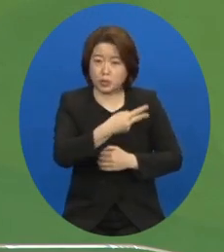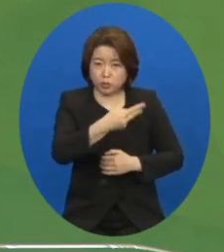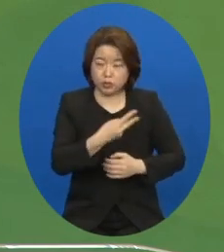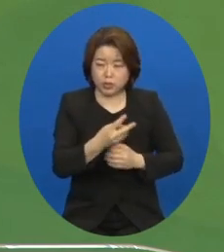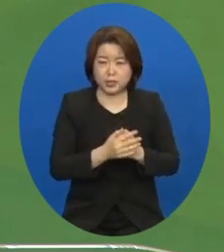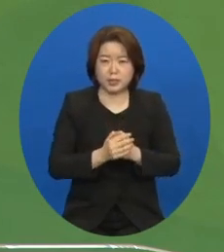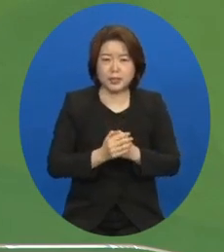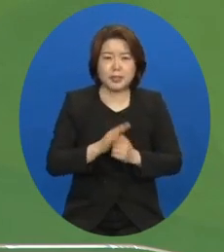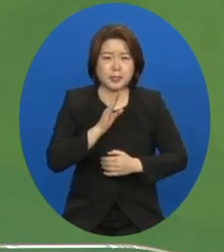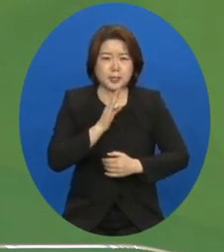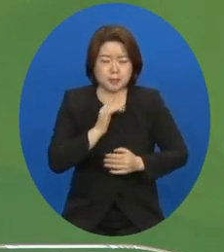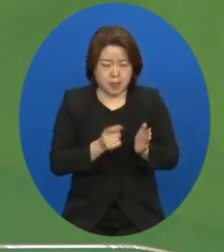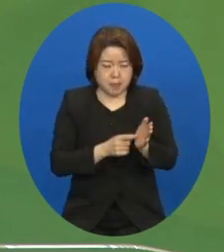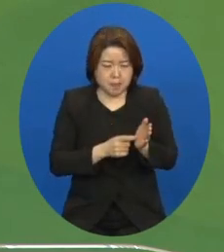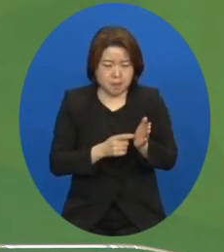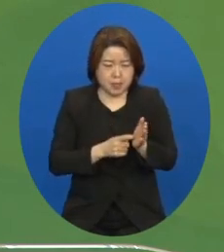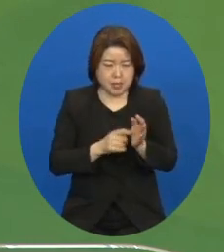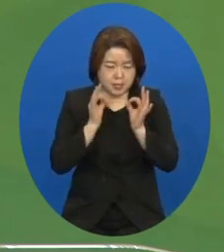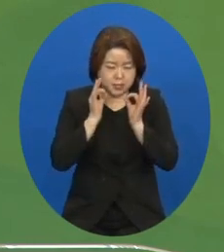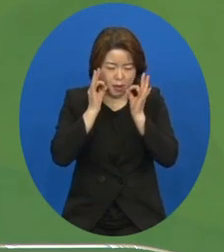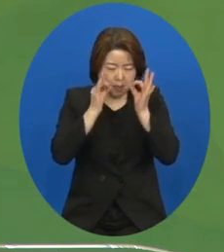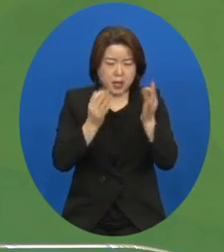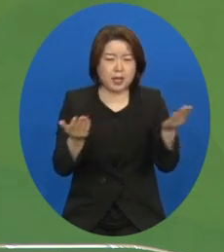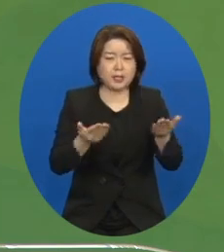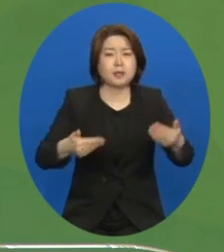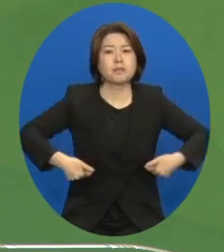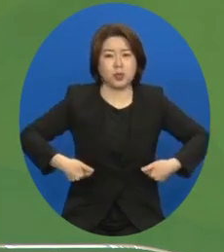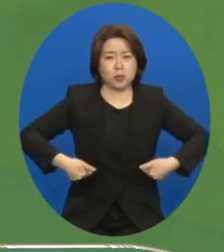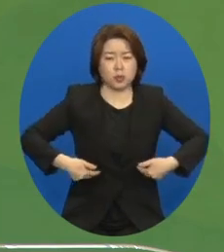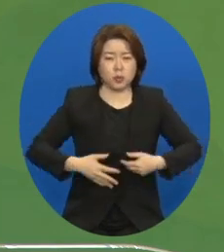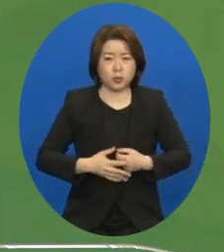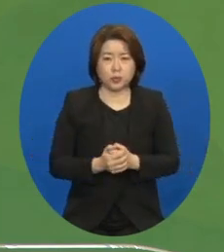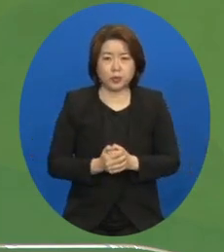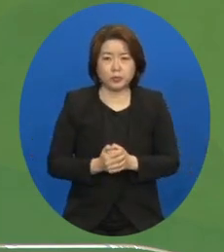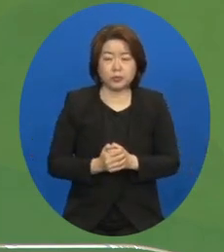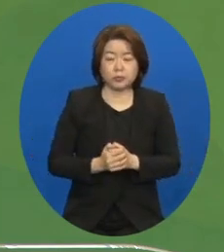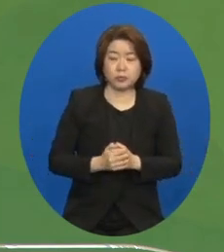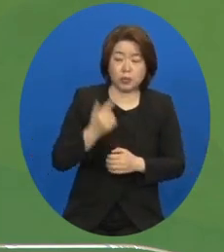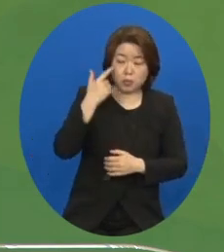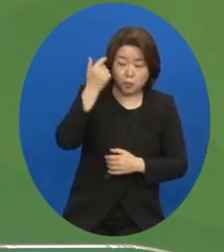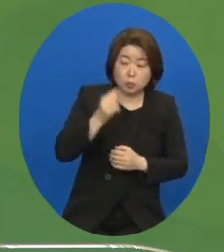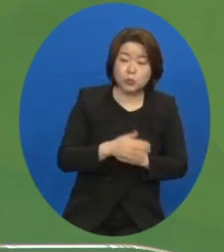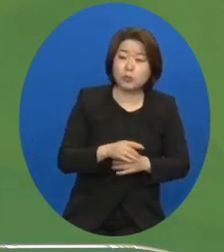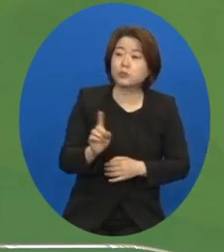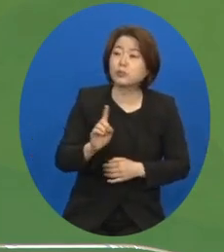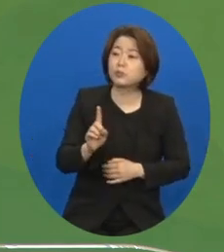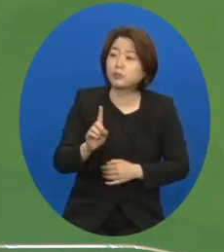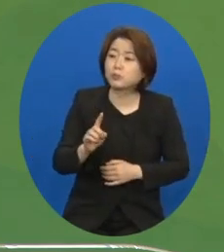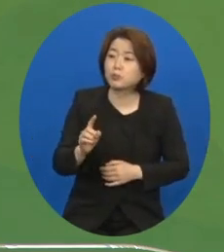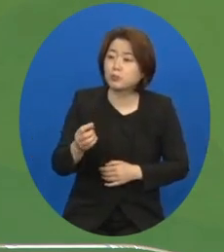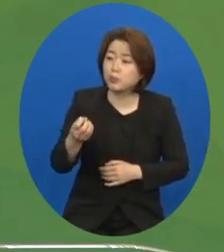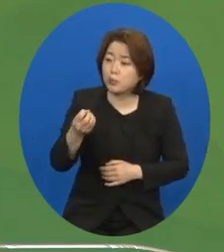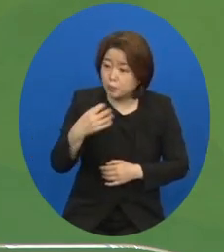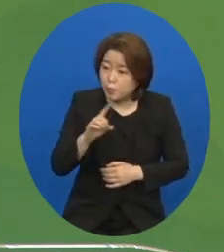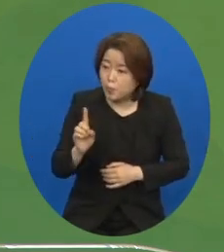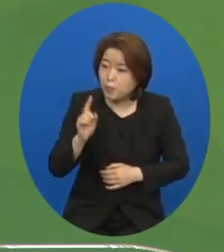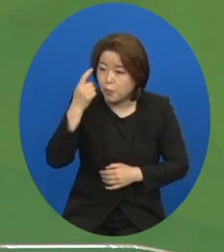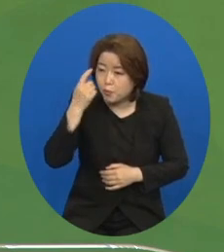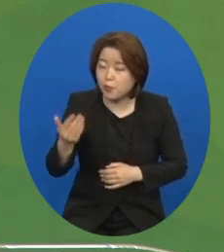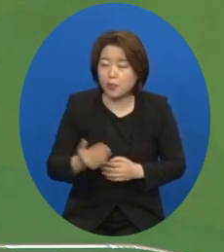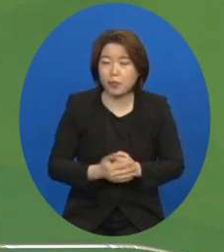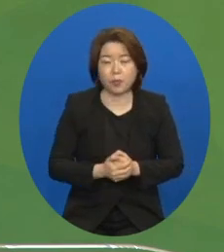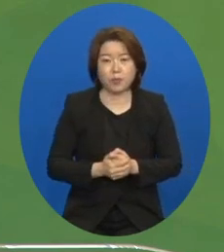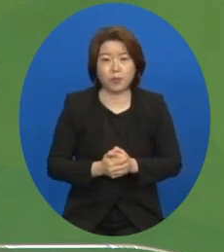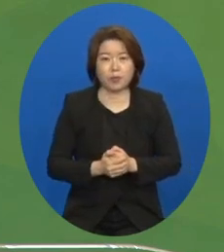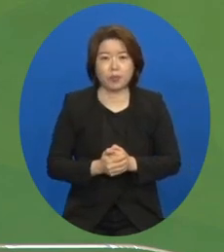아주 비상한 일을 해야 될 것 같아요. 목사님이 무슨 이야기를 하냐고 이야기를